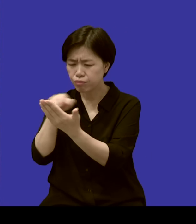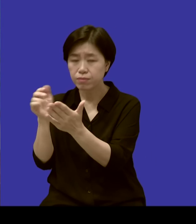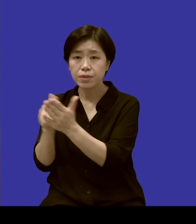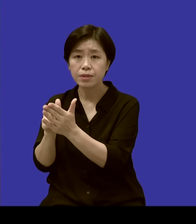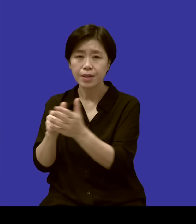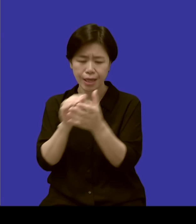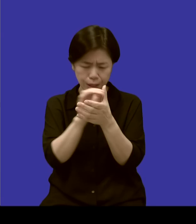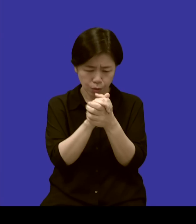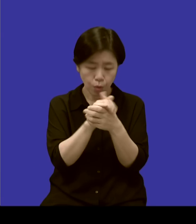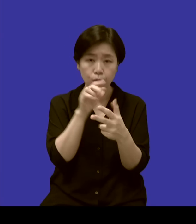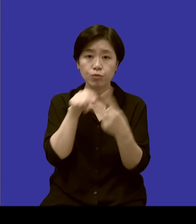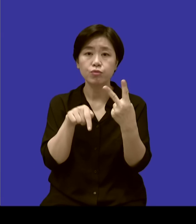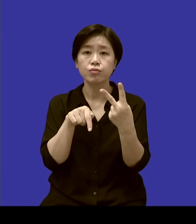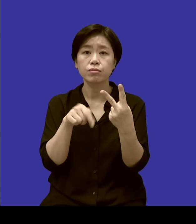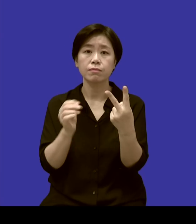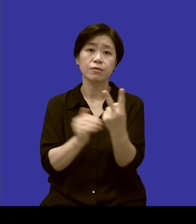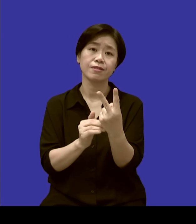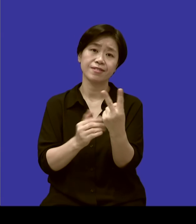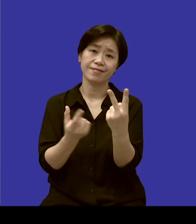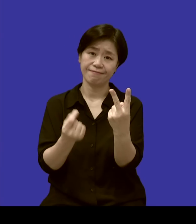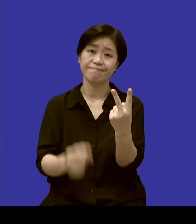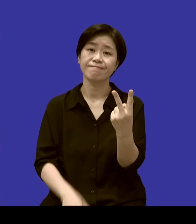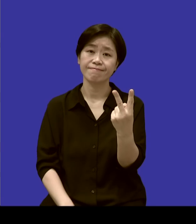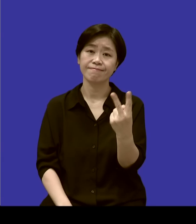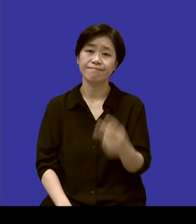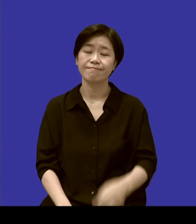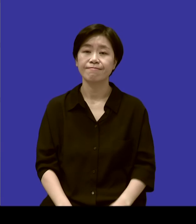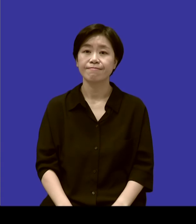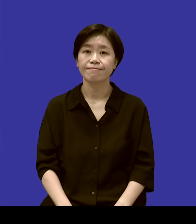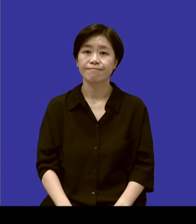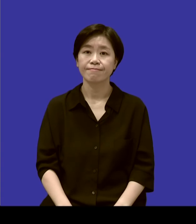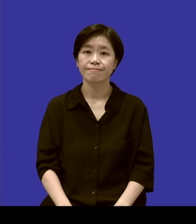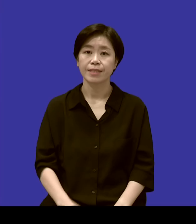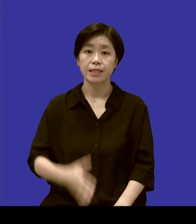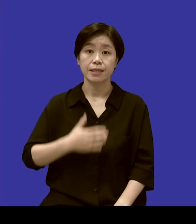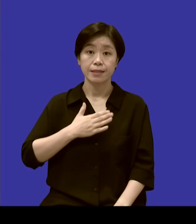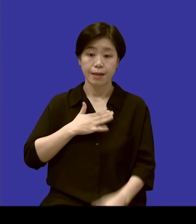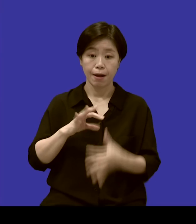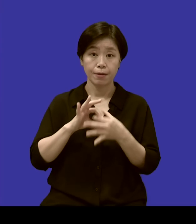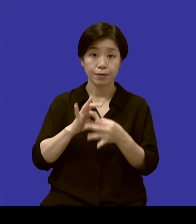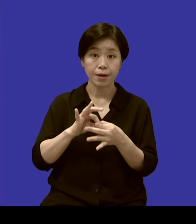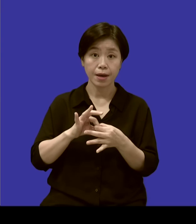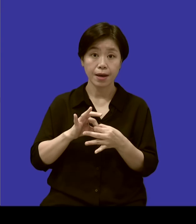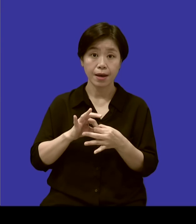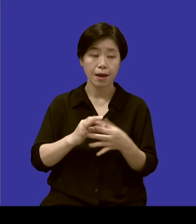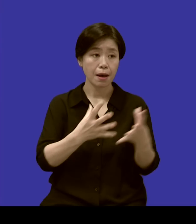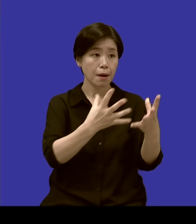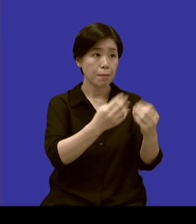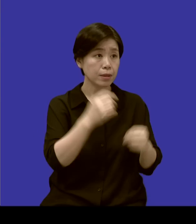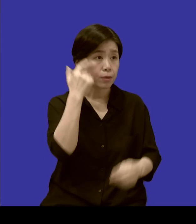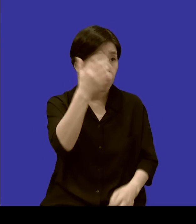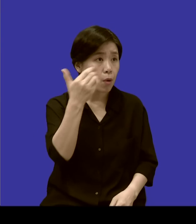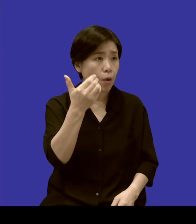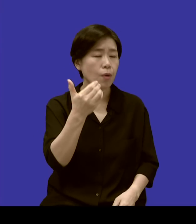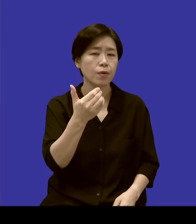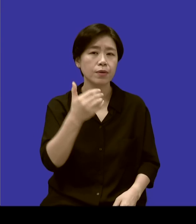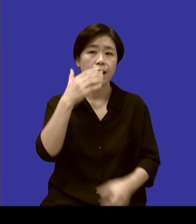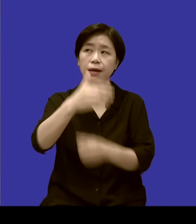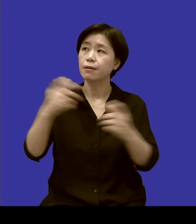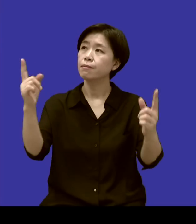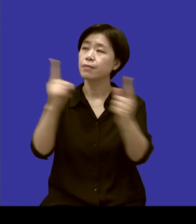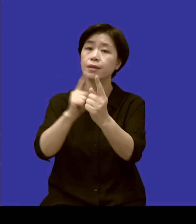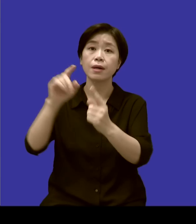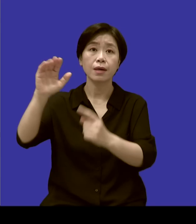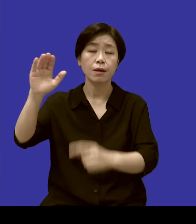건데 그래서 너를 통해서 많은 영혼이 돌아올 거라는 하나님의 그 음성이 더 구체적으로 내 삶 속에 그러네요.